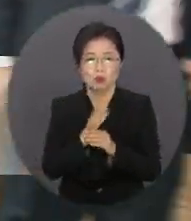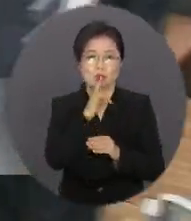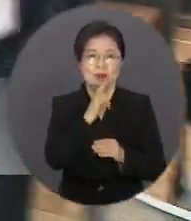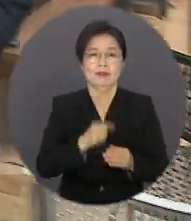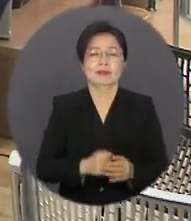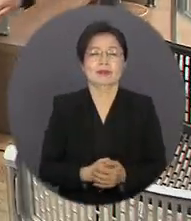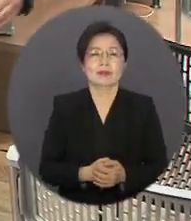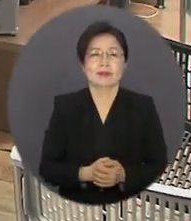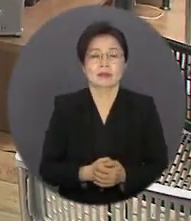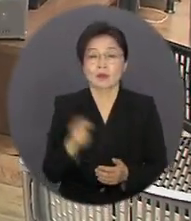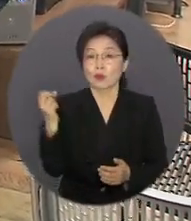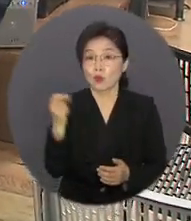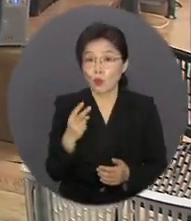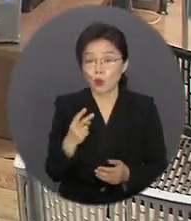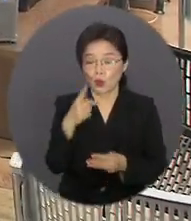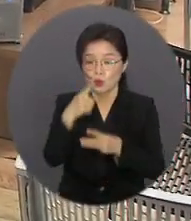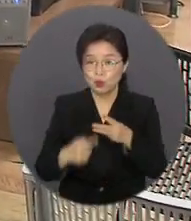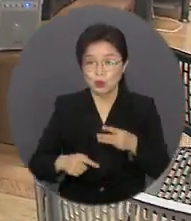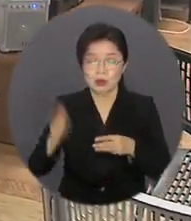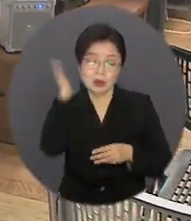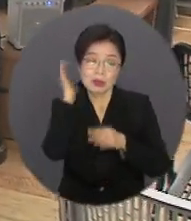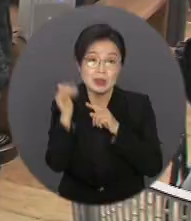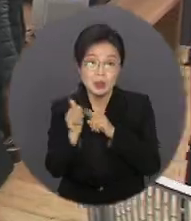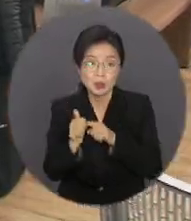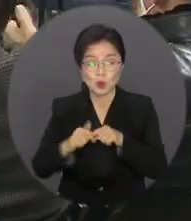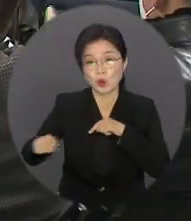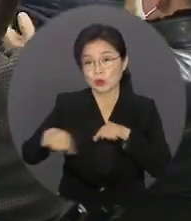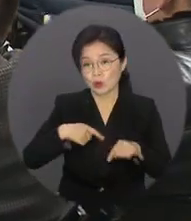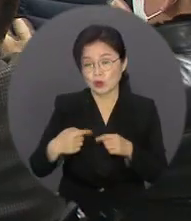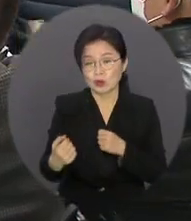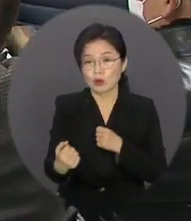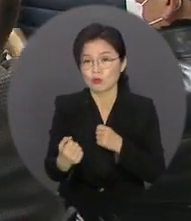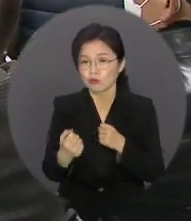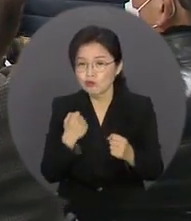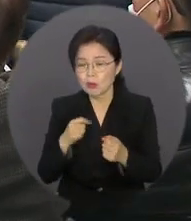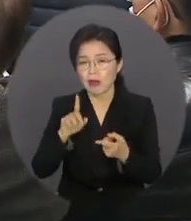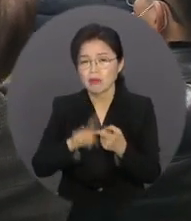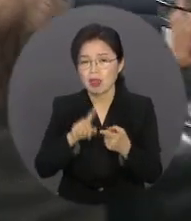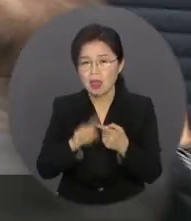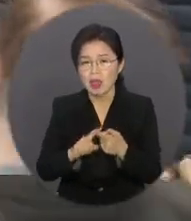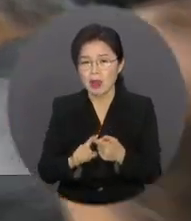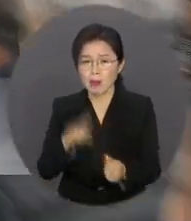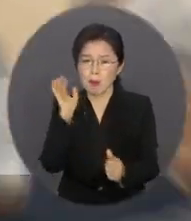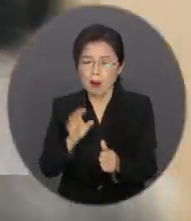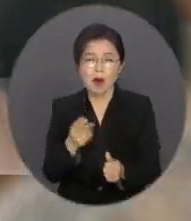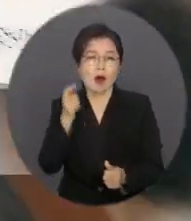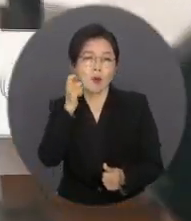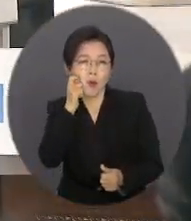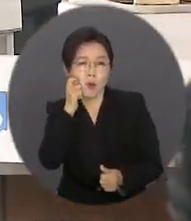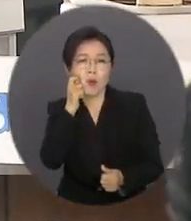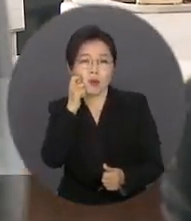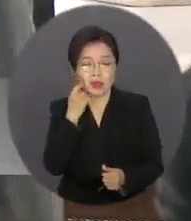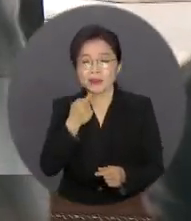지적했습니다. 그러면서 윤 대통령의 실정에도 불구하고 반등하지 못하고 있는 민주당도 문제가 있다며 반대를